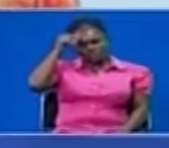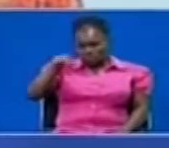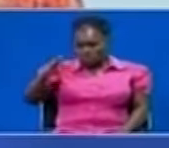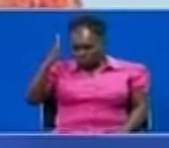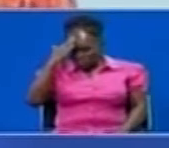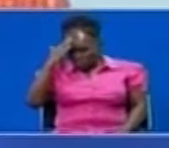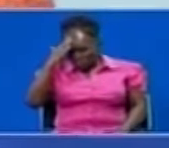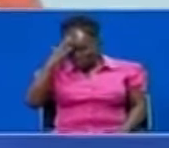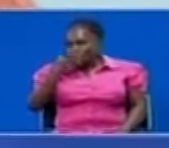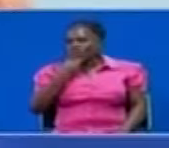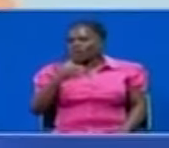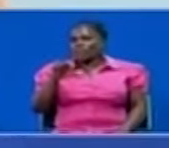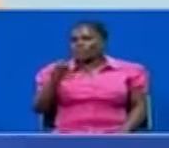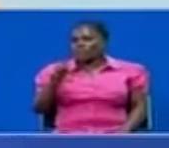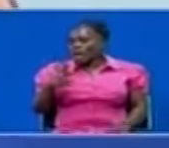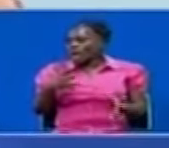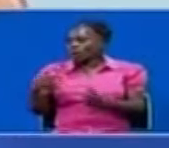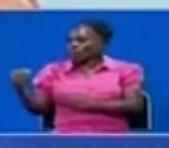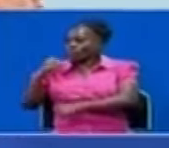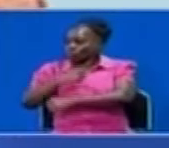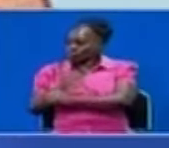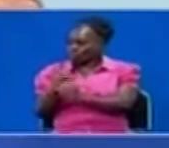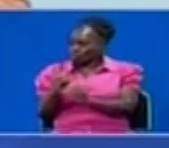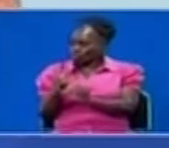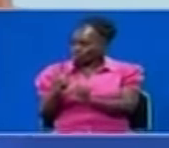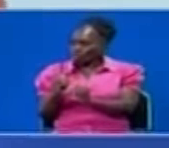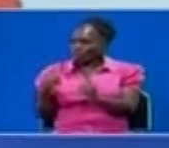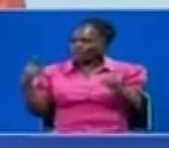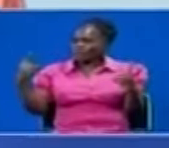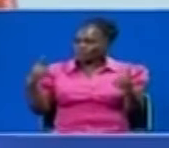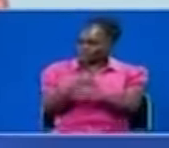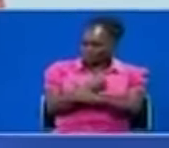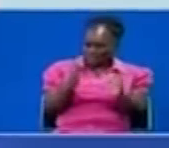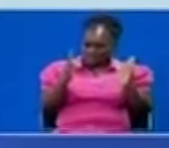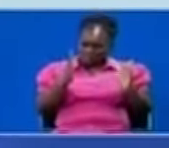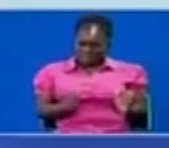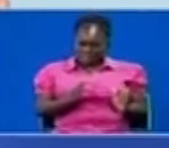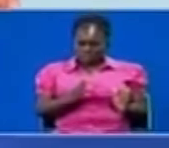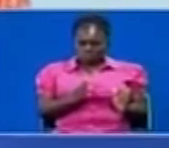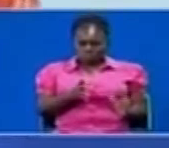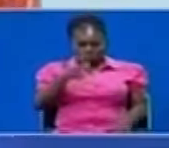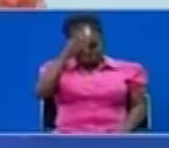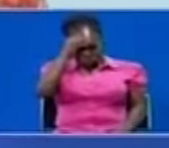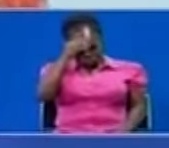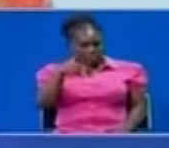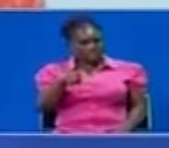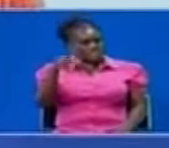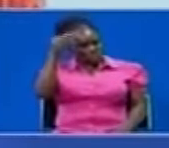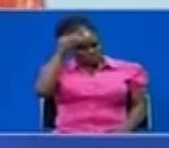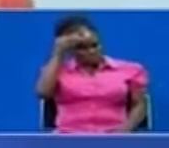Unajua kama baba yako haja kupeleka shule, tofauti ya huyo jamaa na Mvurya ni